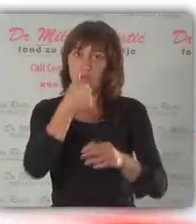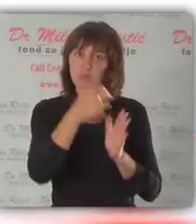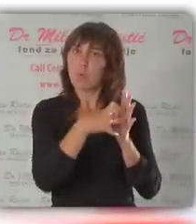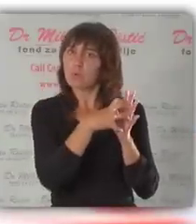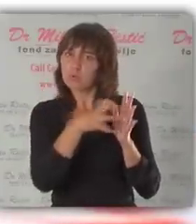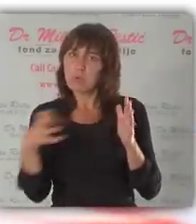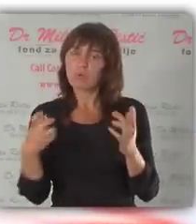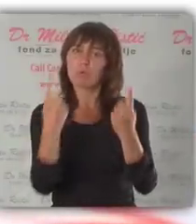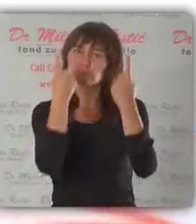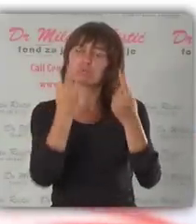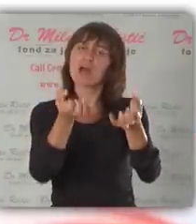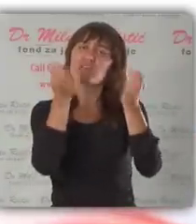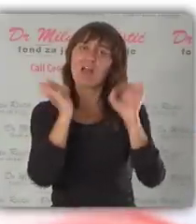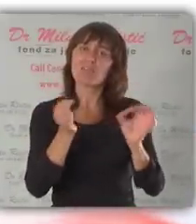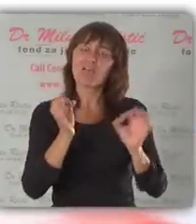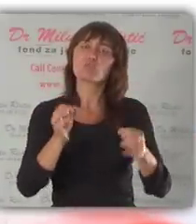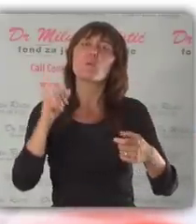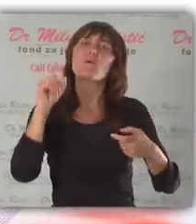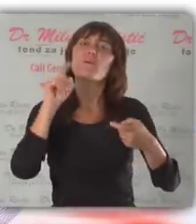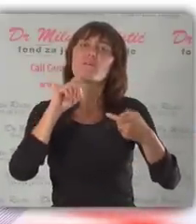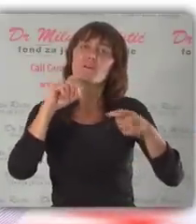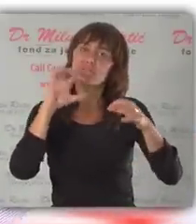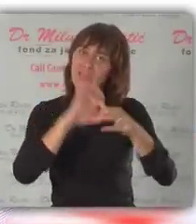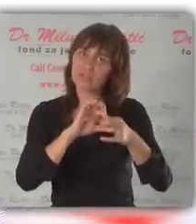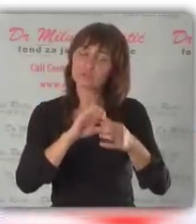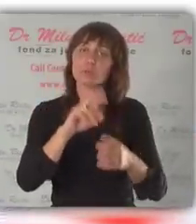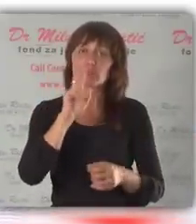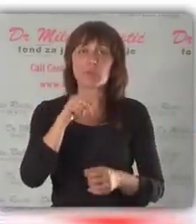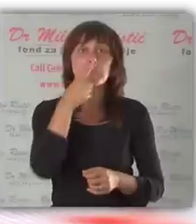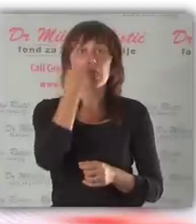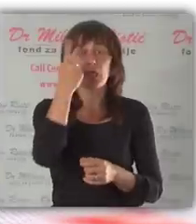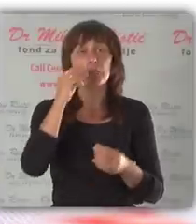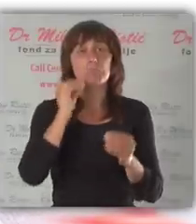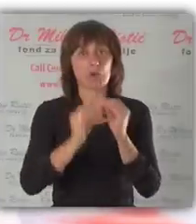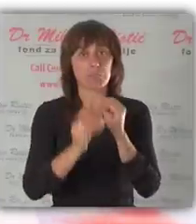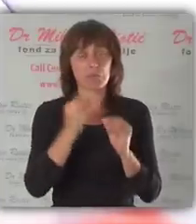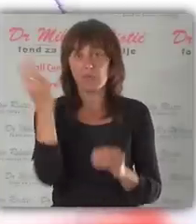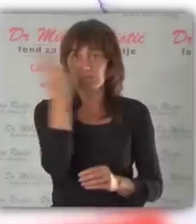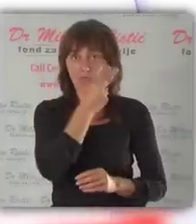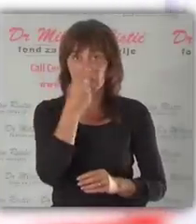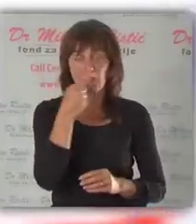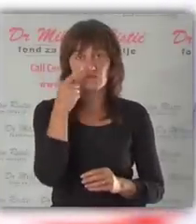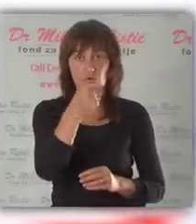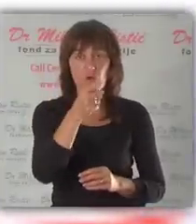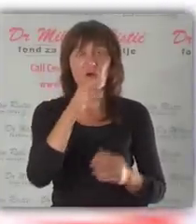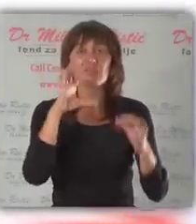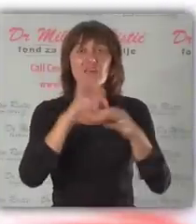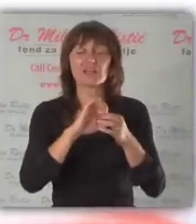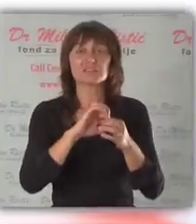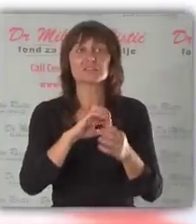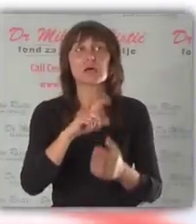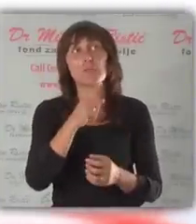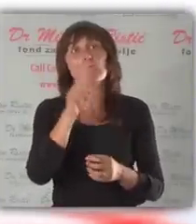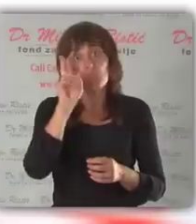jednu dugu, stabilnu, kvalitetnu vezu, stojimo pred jednim problemom. Naravno, veza na daljinu može da